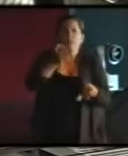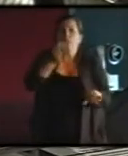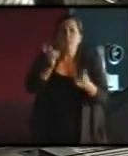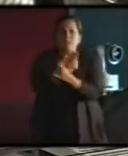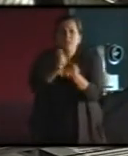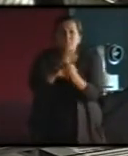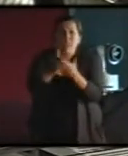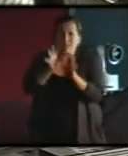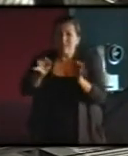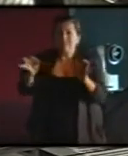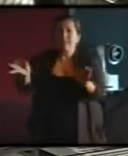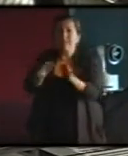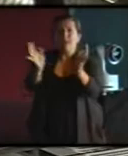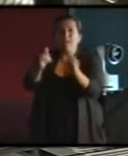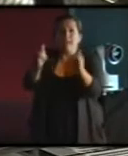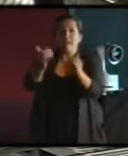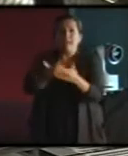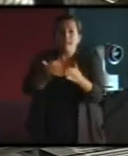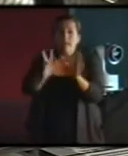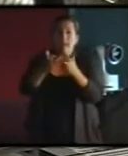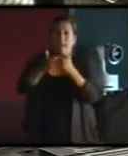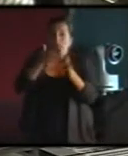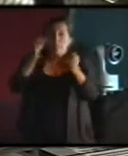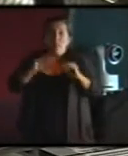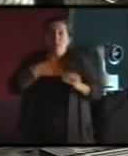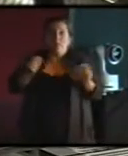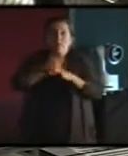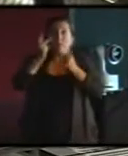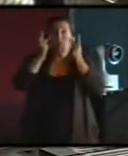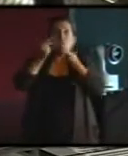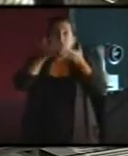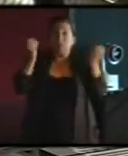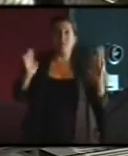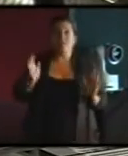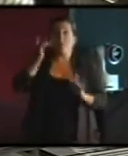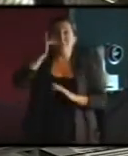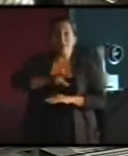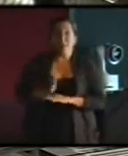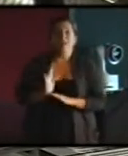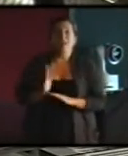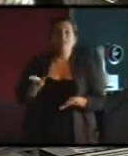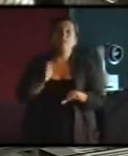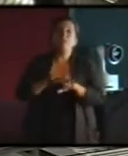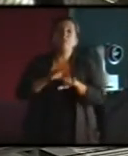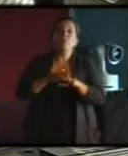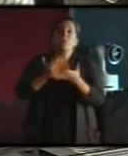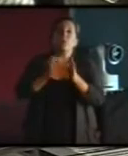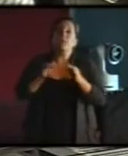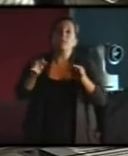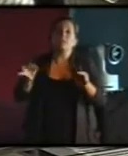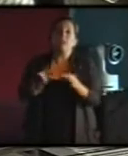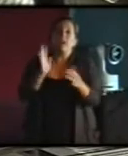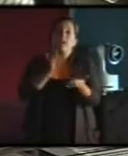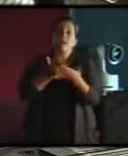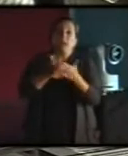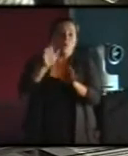discutez. Donc cette salle de fête, dont j'ignore où elle est et comment elle se présente, mais cette salle aussi,